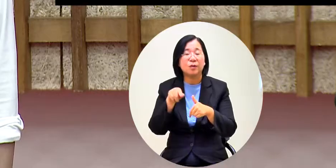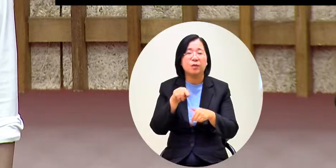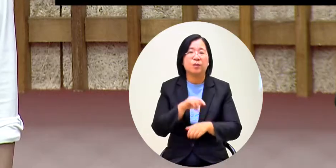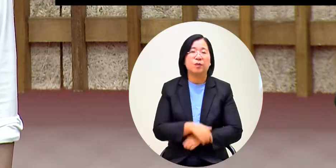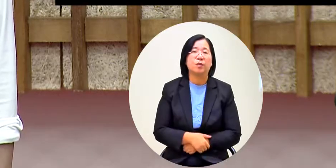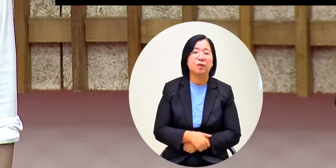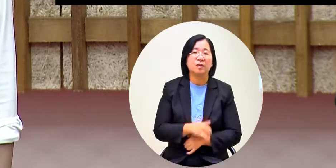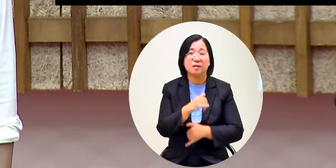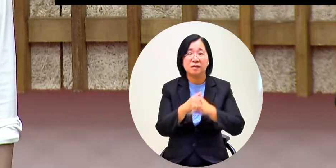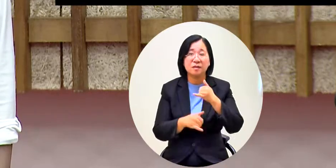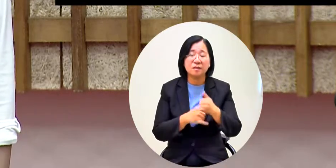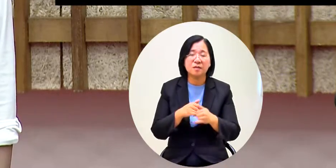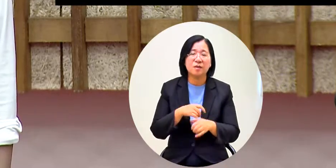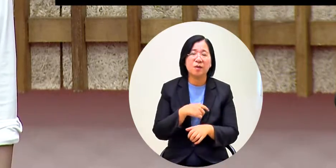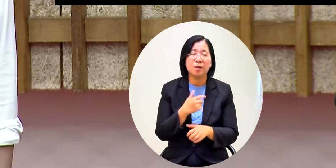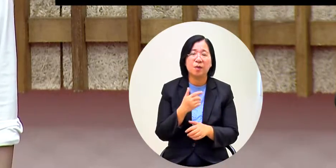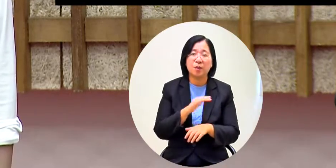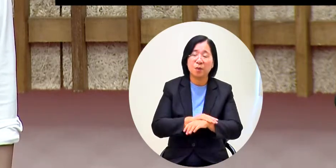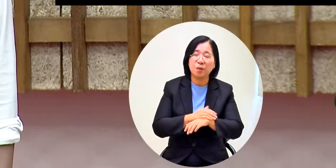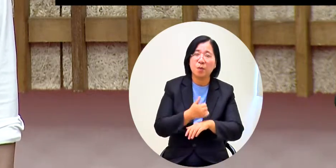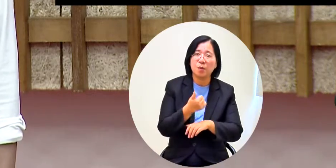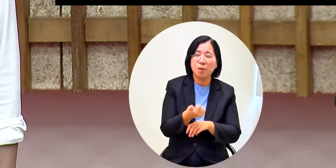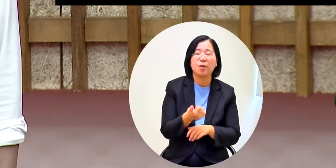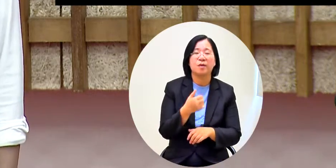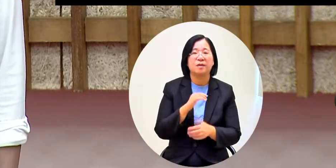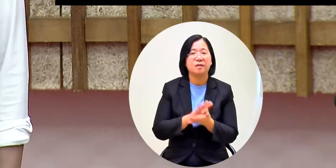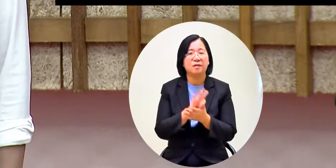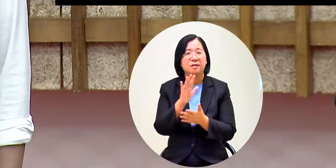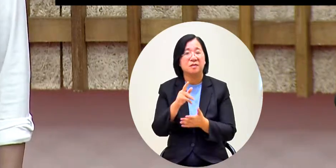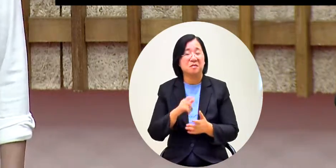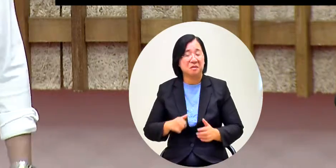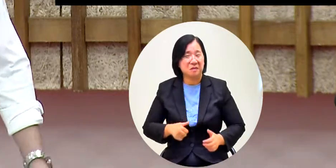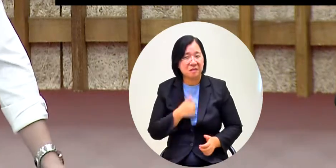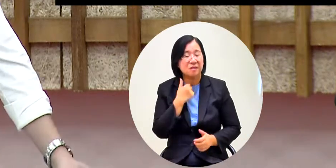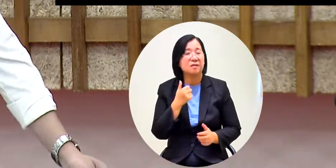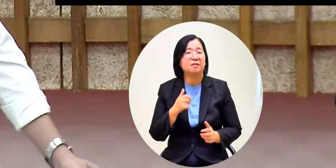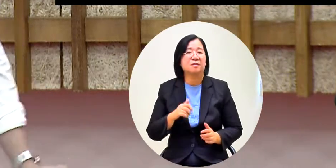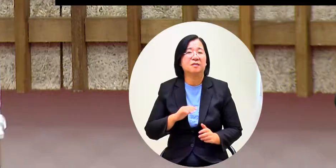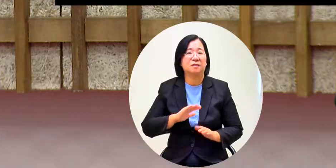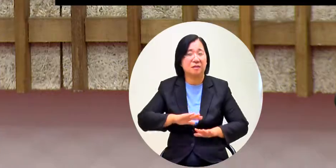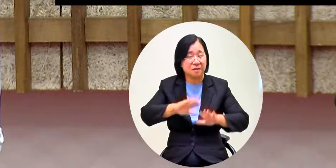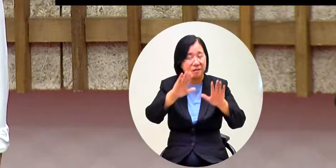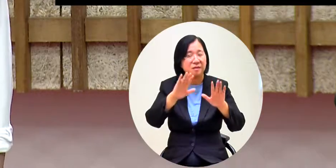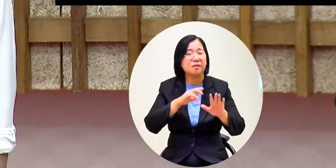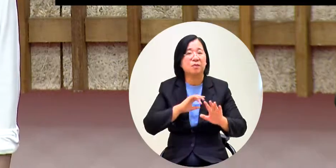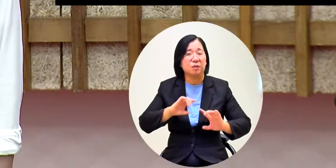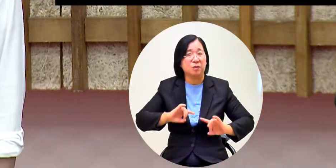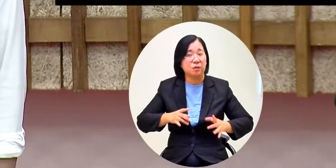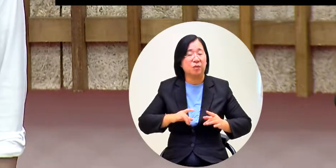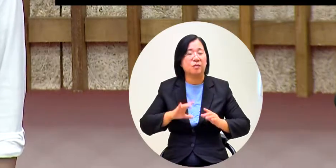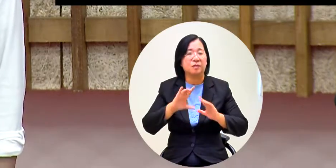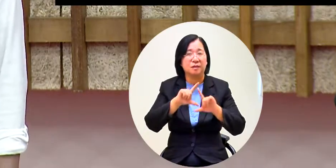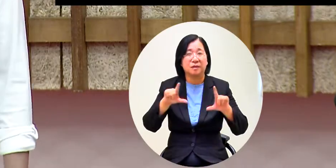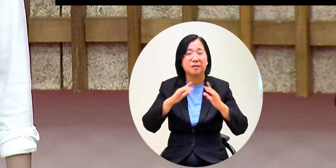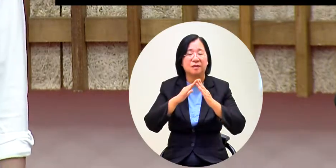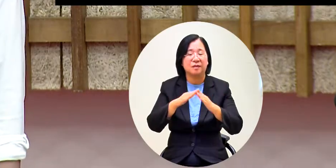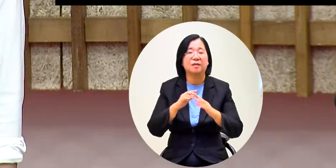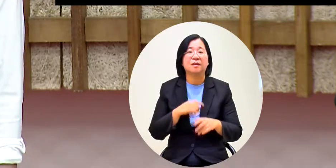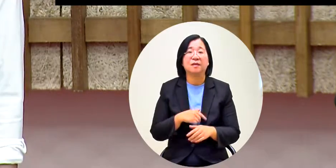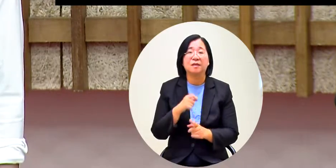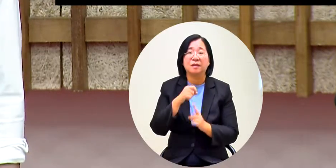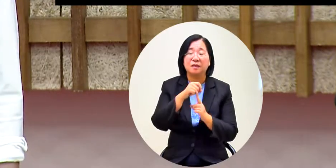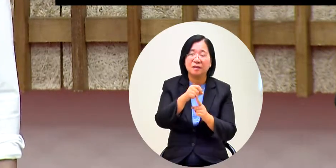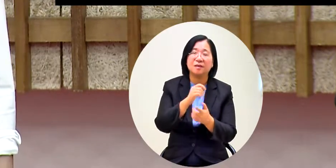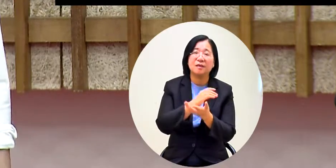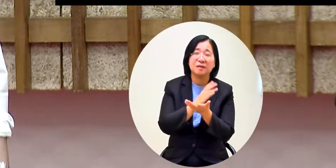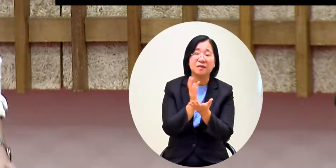些生活圈可以优质优化之后，我们才可以走向真正国际化的一个大都市。我现在先针对我们的大众运输系统来